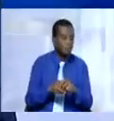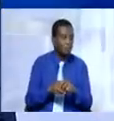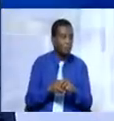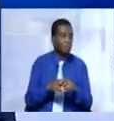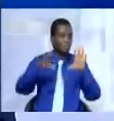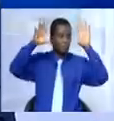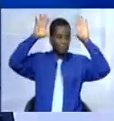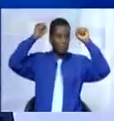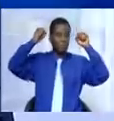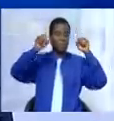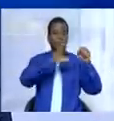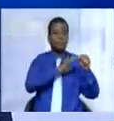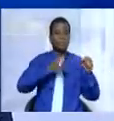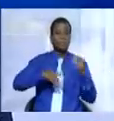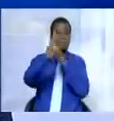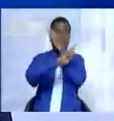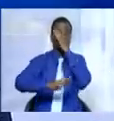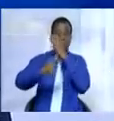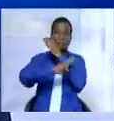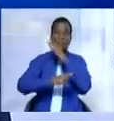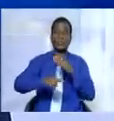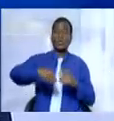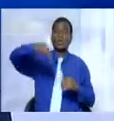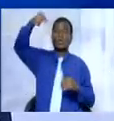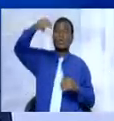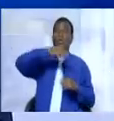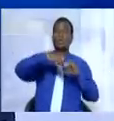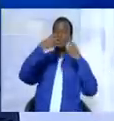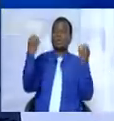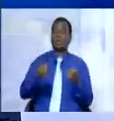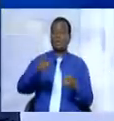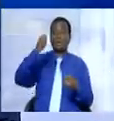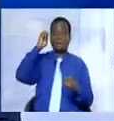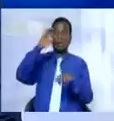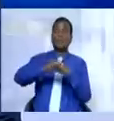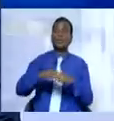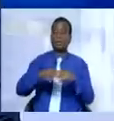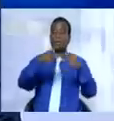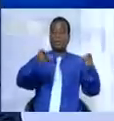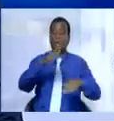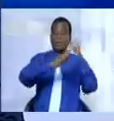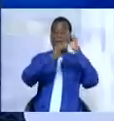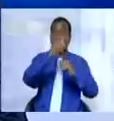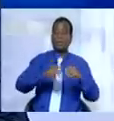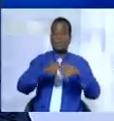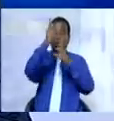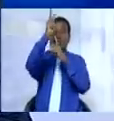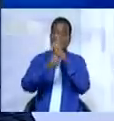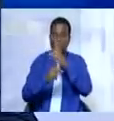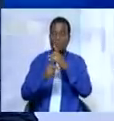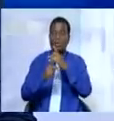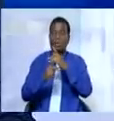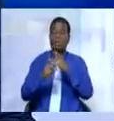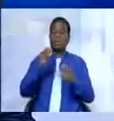Le président du conseil régional du Kabadougou et son équipe étaient sur les chantiers de projets en cours de